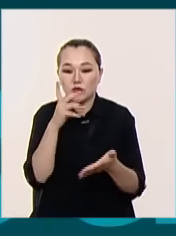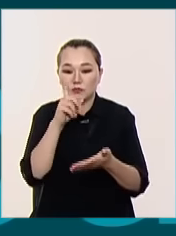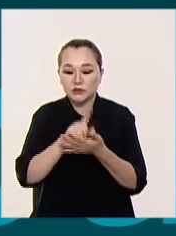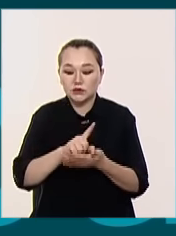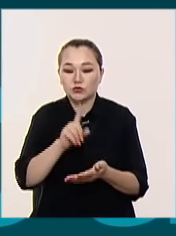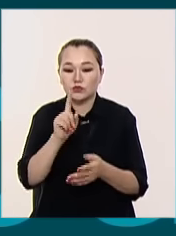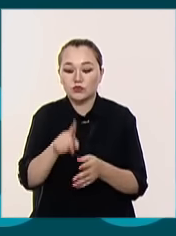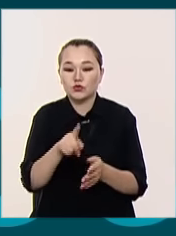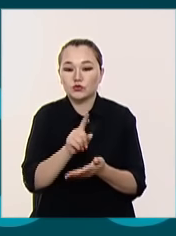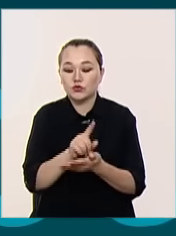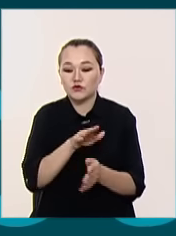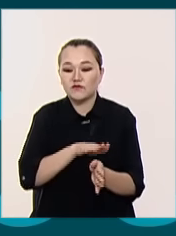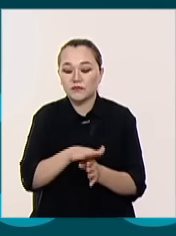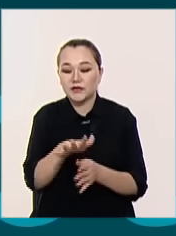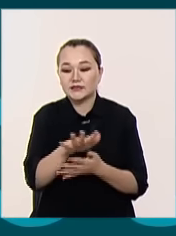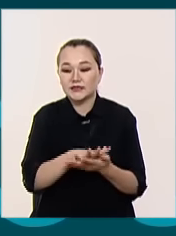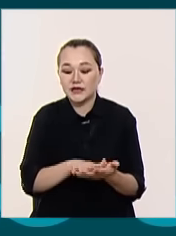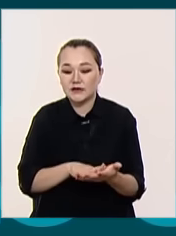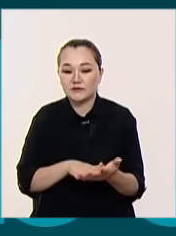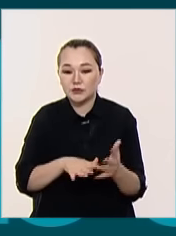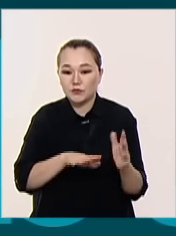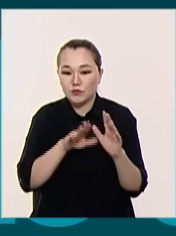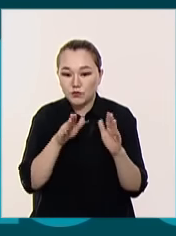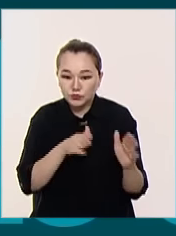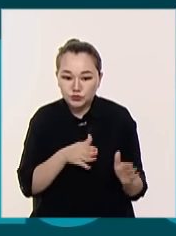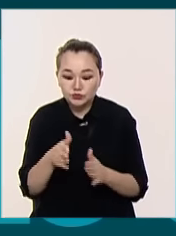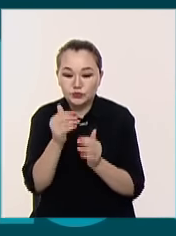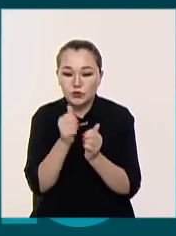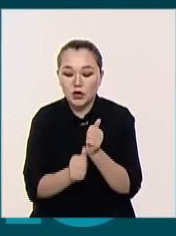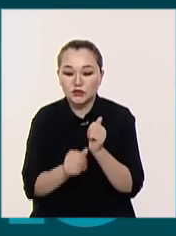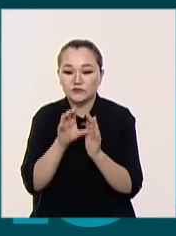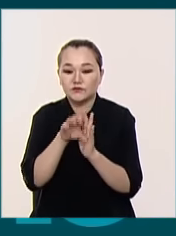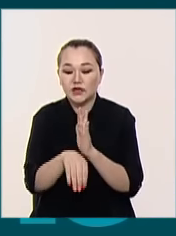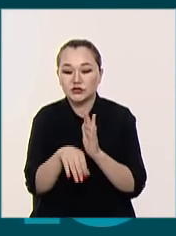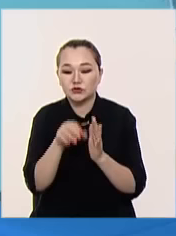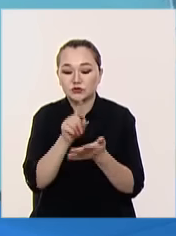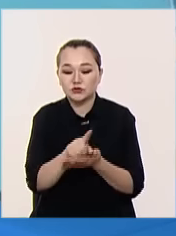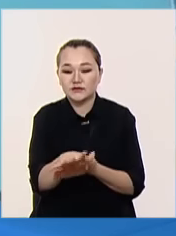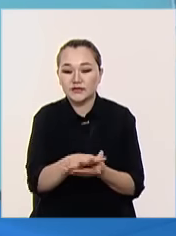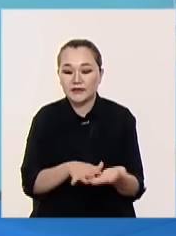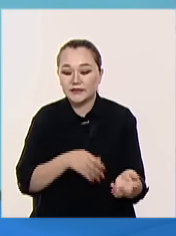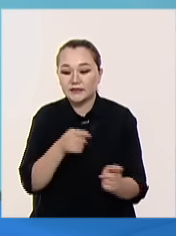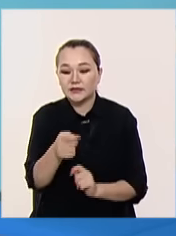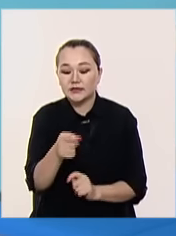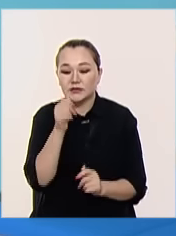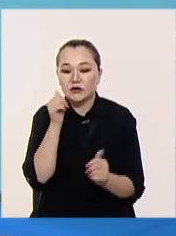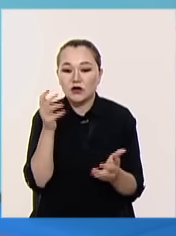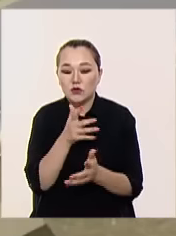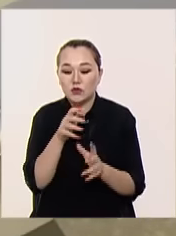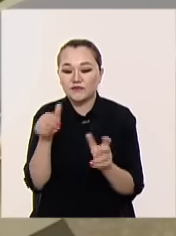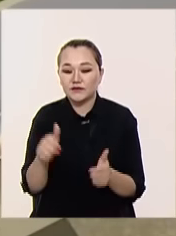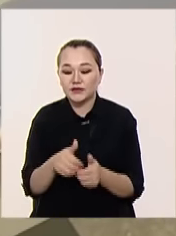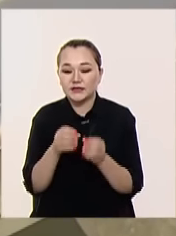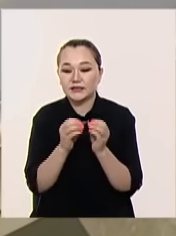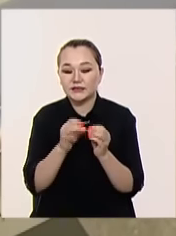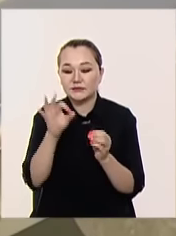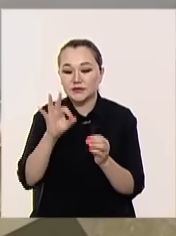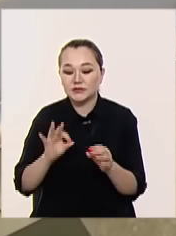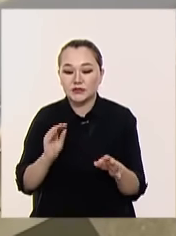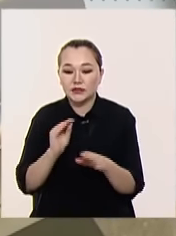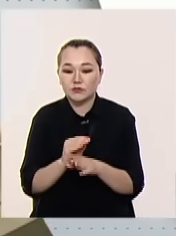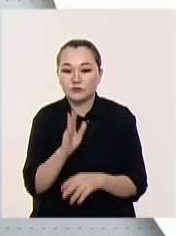Они должны просто заявочным путем каждый вкладчик подать заявление. Салымның қай түріне 10%-дық сыйақы